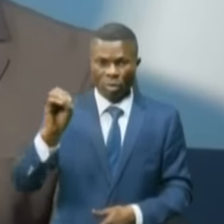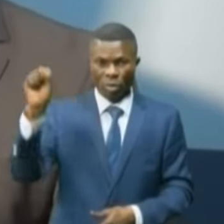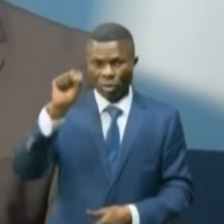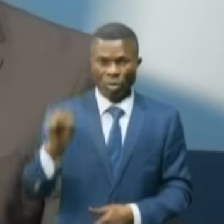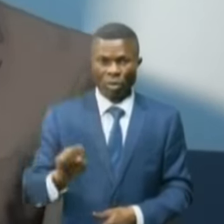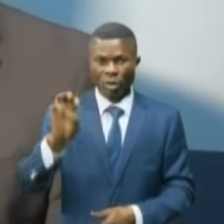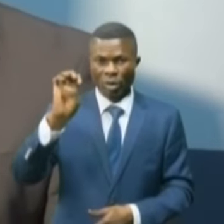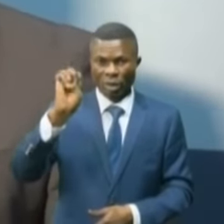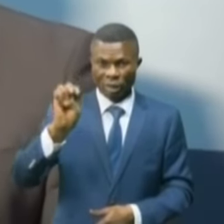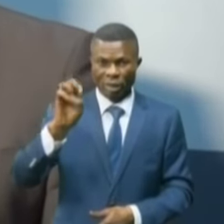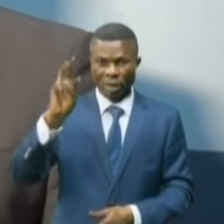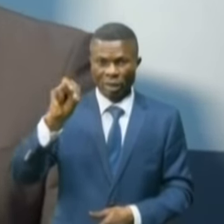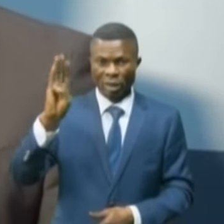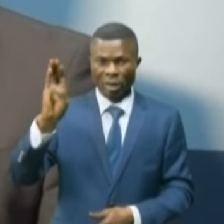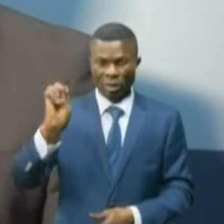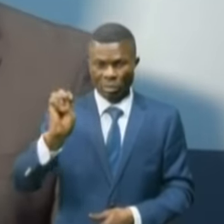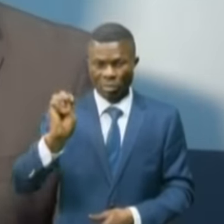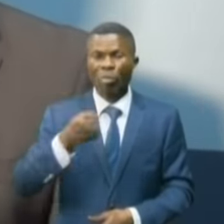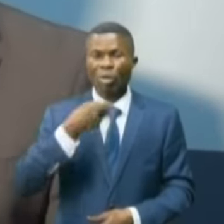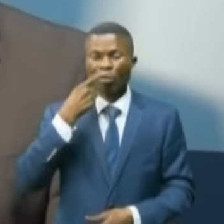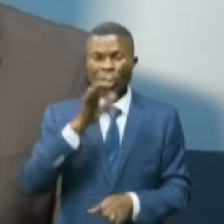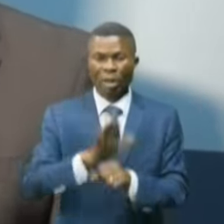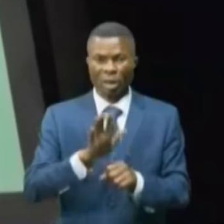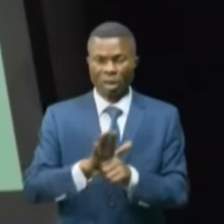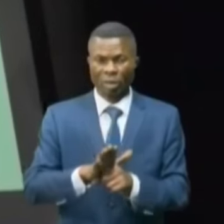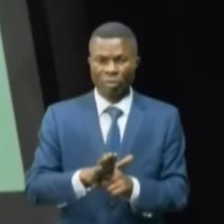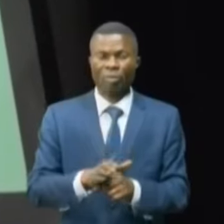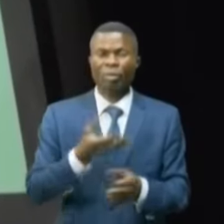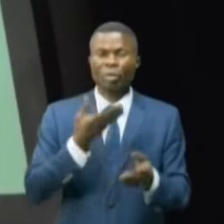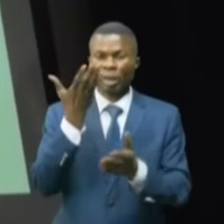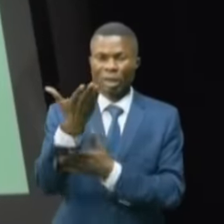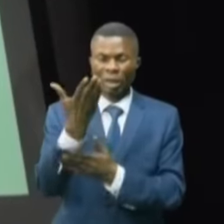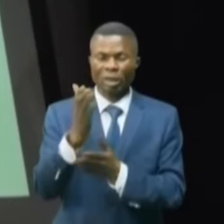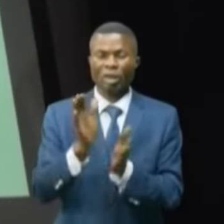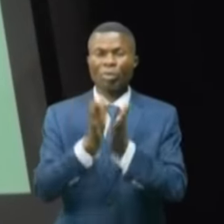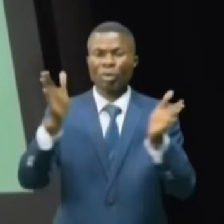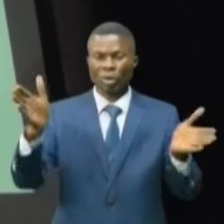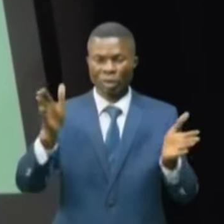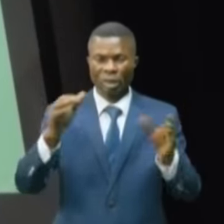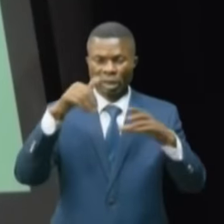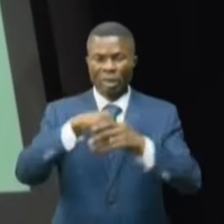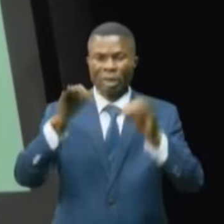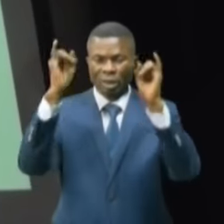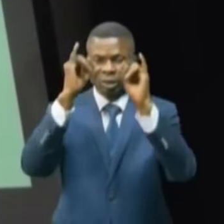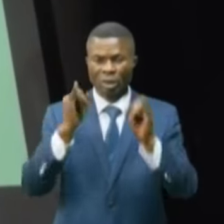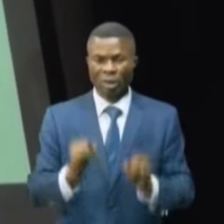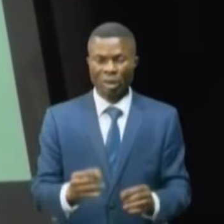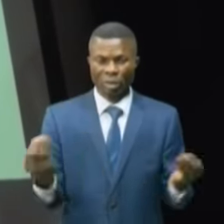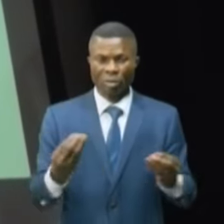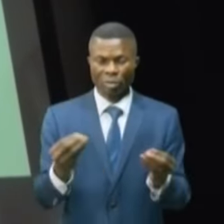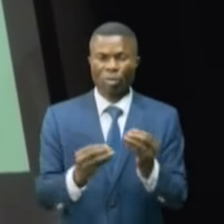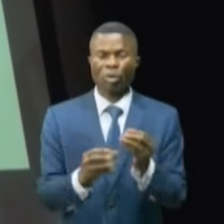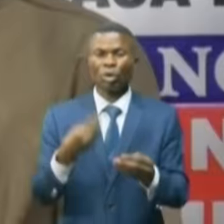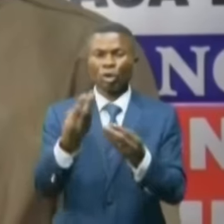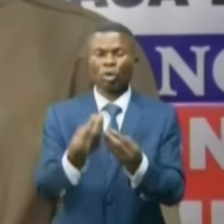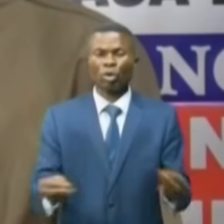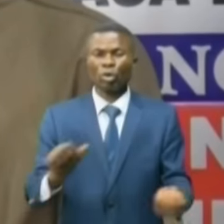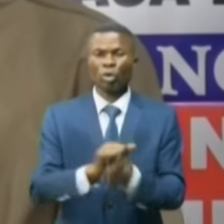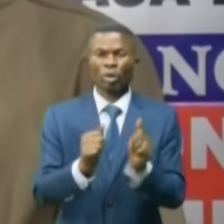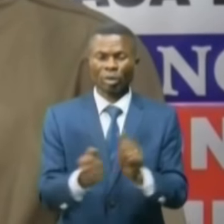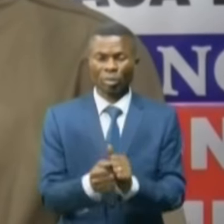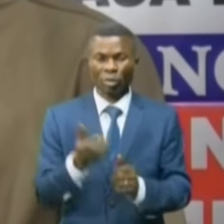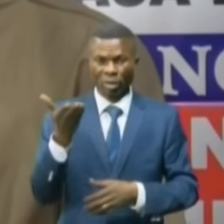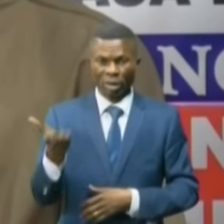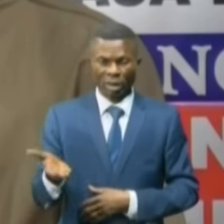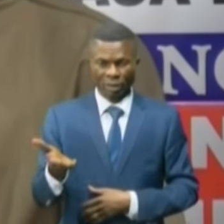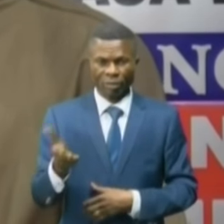CESAC, qui a penché son idée sur l'interpellation collective dans le numérique en vue de relever les défis dans ces